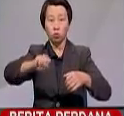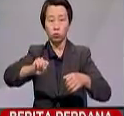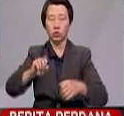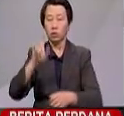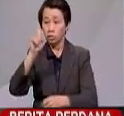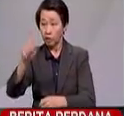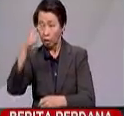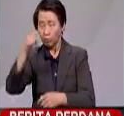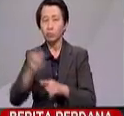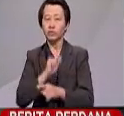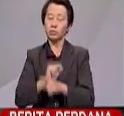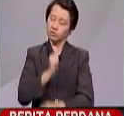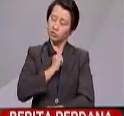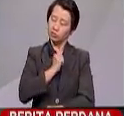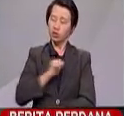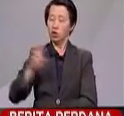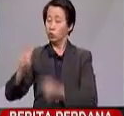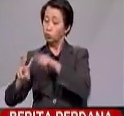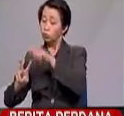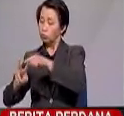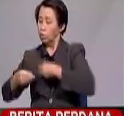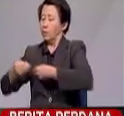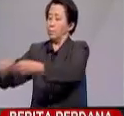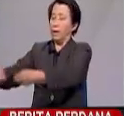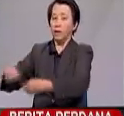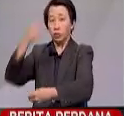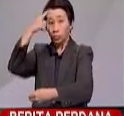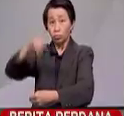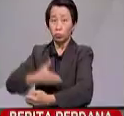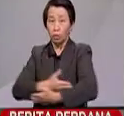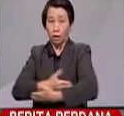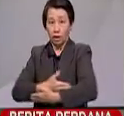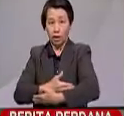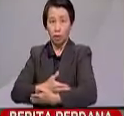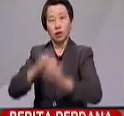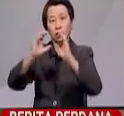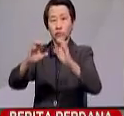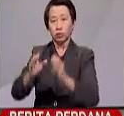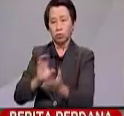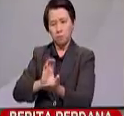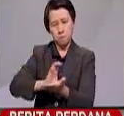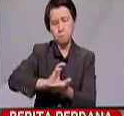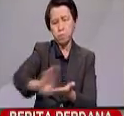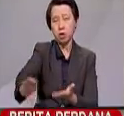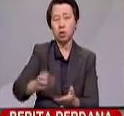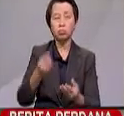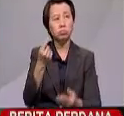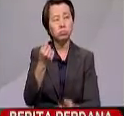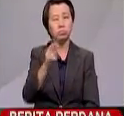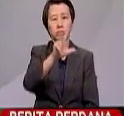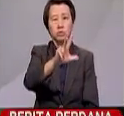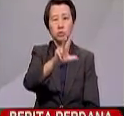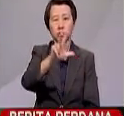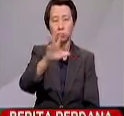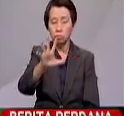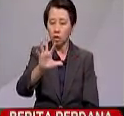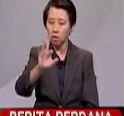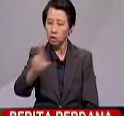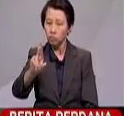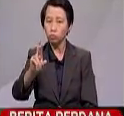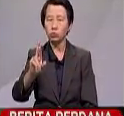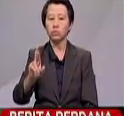satu untuk kegunaannya dan dua bagi dibeli untuk anaknya secara tunai berjumlah RM35,000.